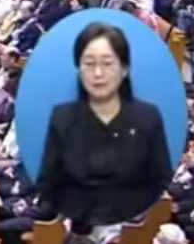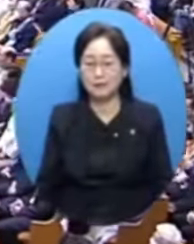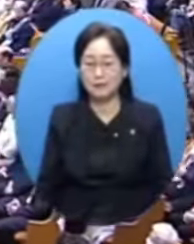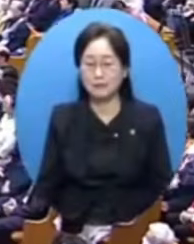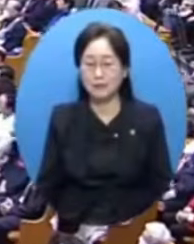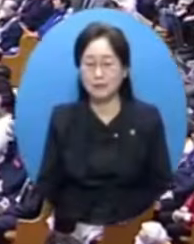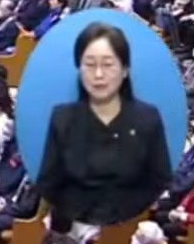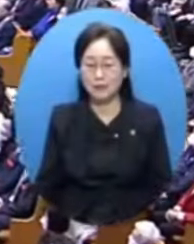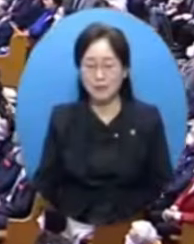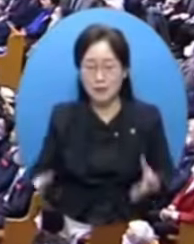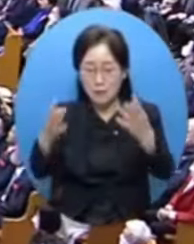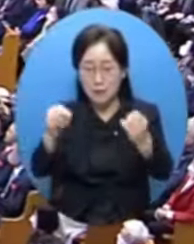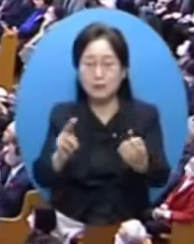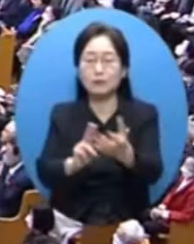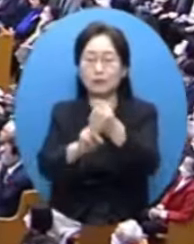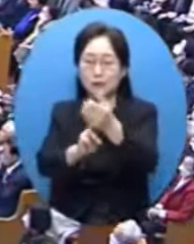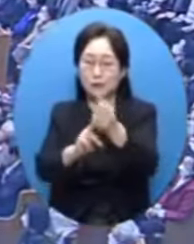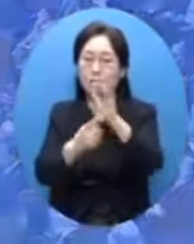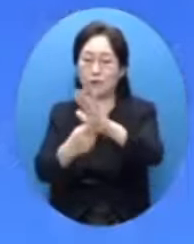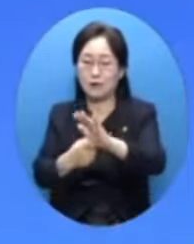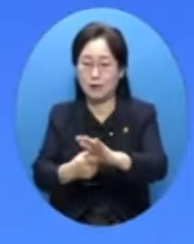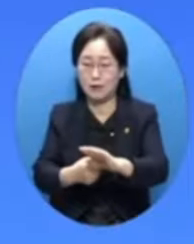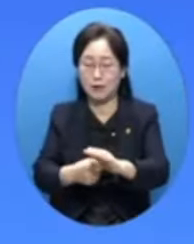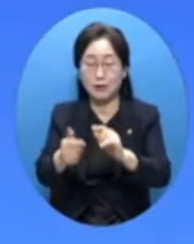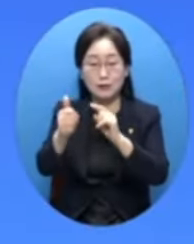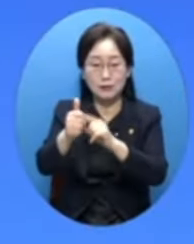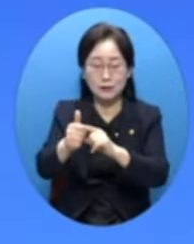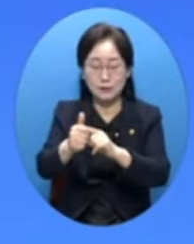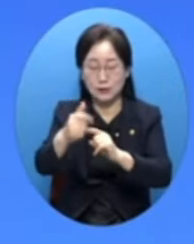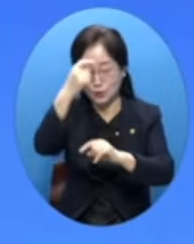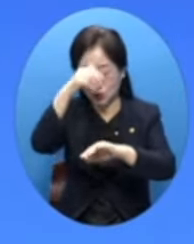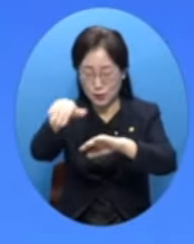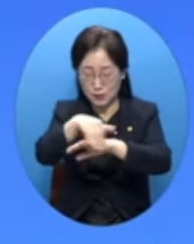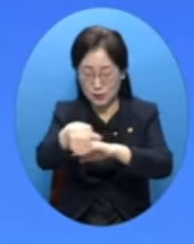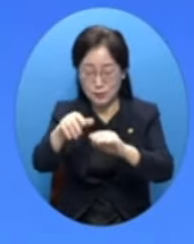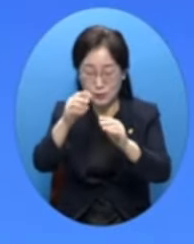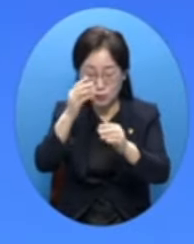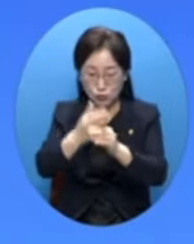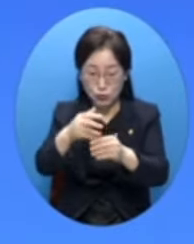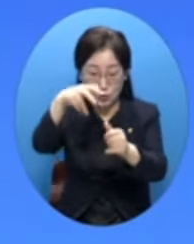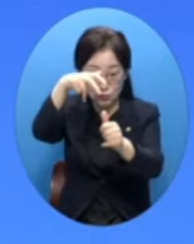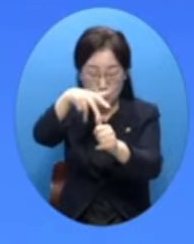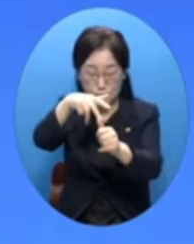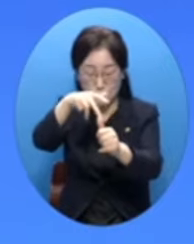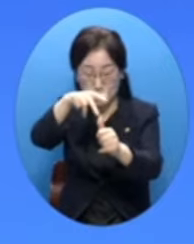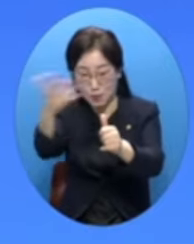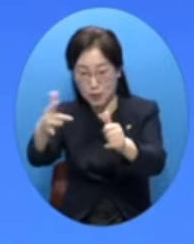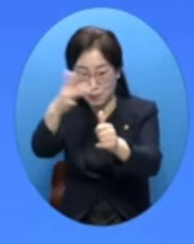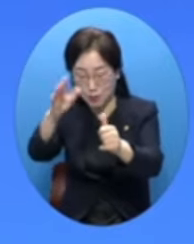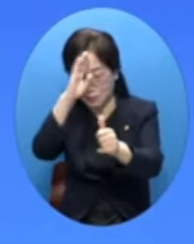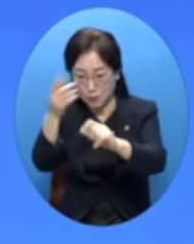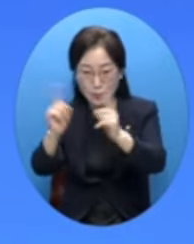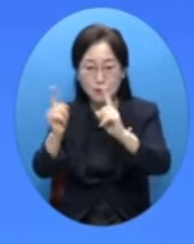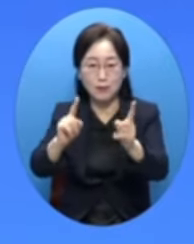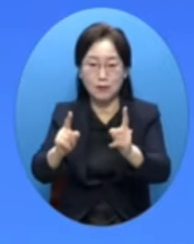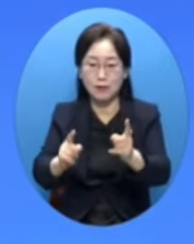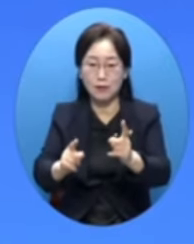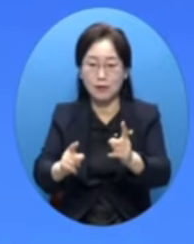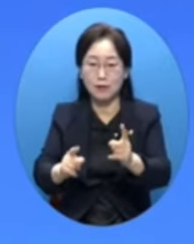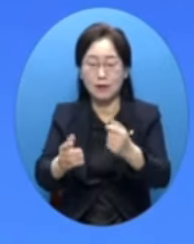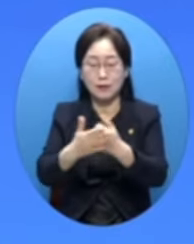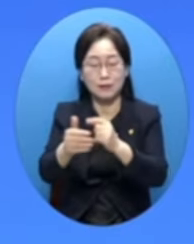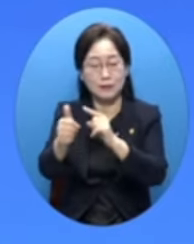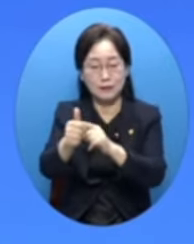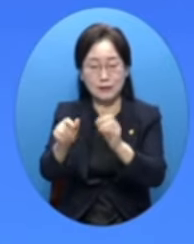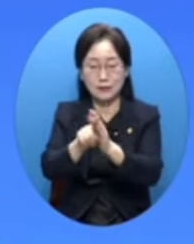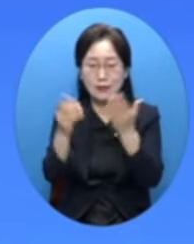그 이후로 많은 기적이 일어났습니다. 그가 추석하는 교회에 기도할 때 귀신 들었던 사람이 다 병고침 받게 되고 그래서 그가 중앙신학교에서